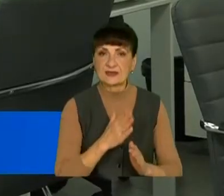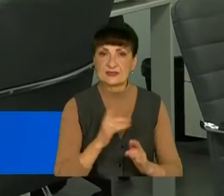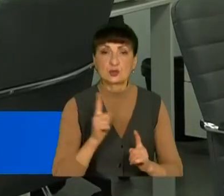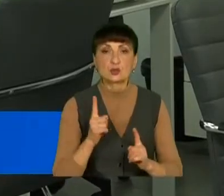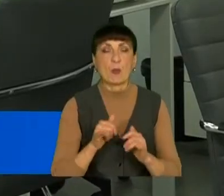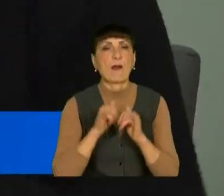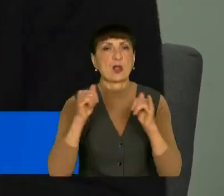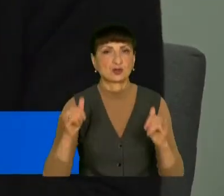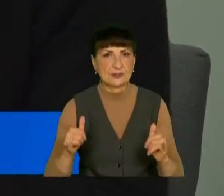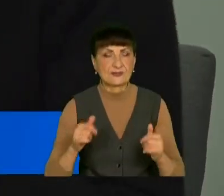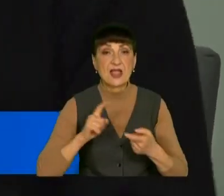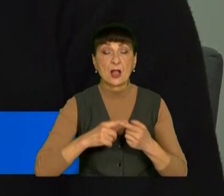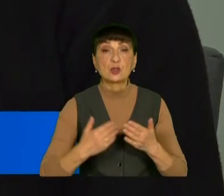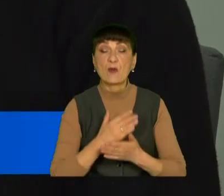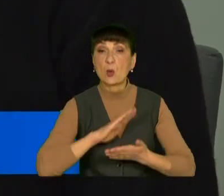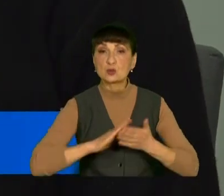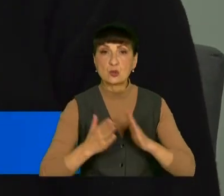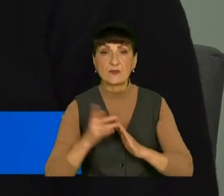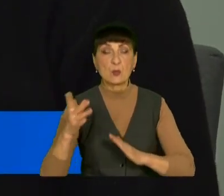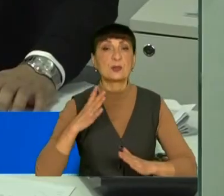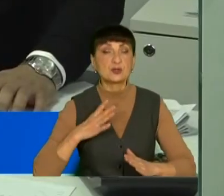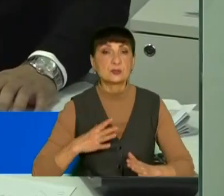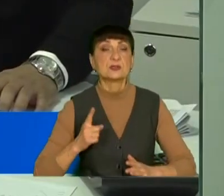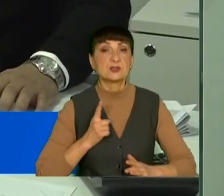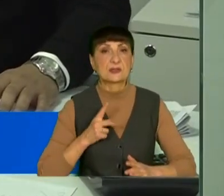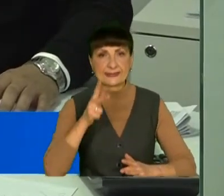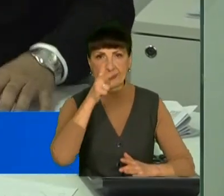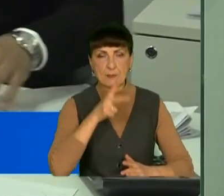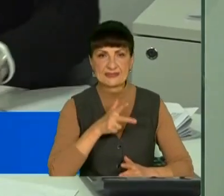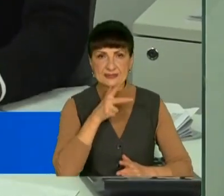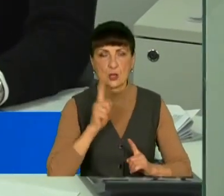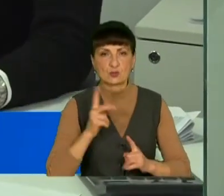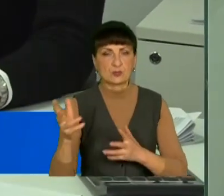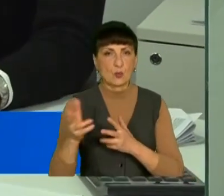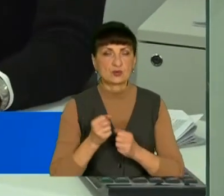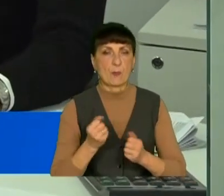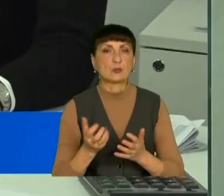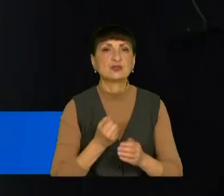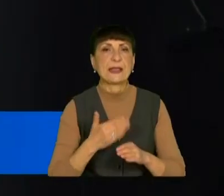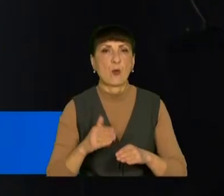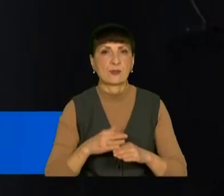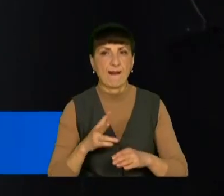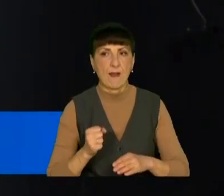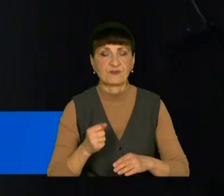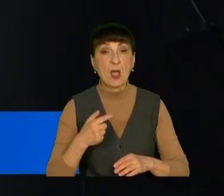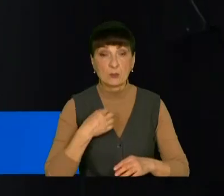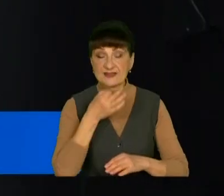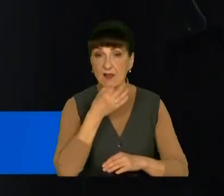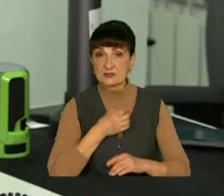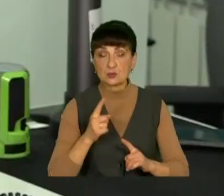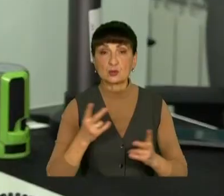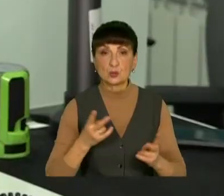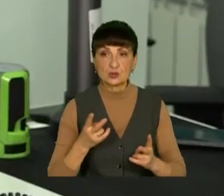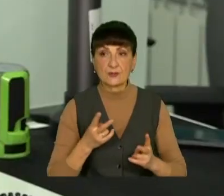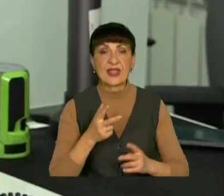чтобы расшириться. Согласно новым условиям, ему пришлось ждать 3 месяца, прежде чем он сможет получить ипотеку. Мне сказали, что нужно